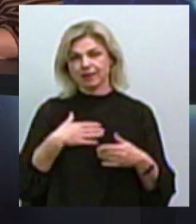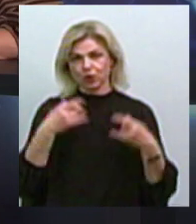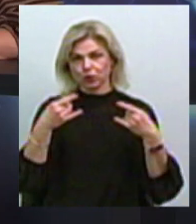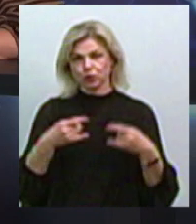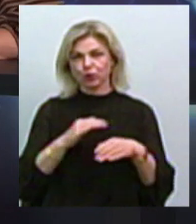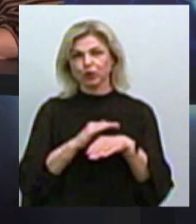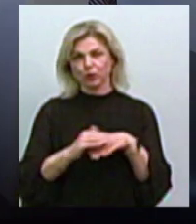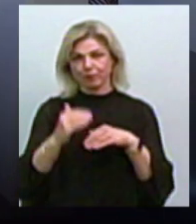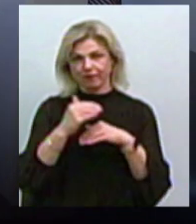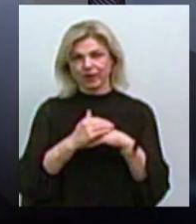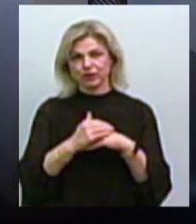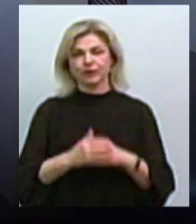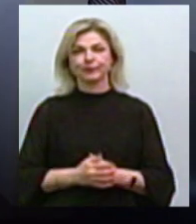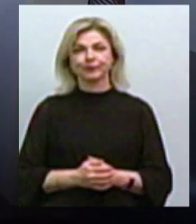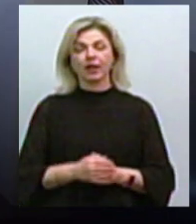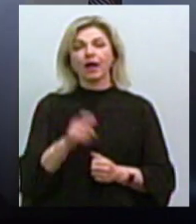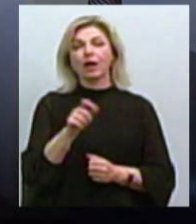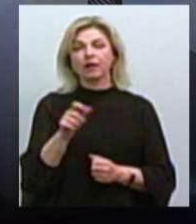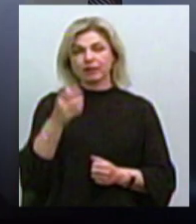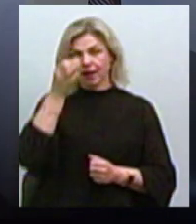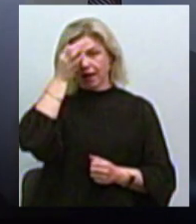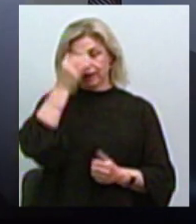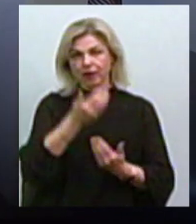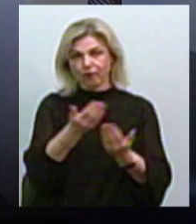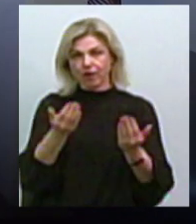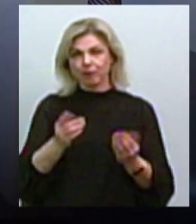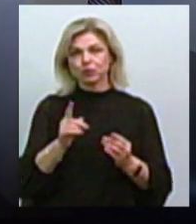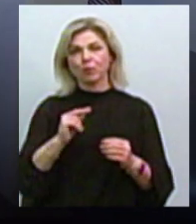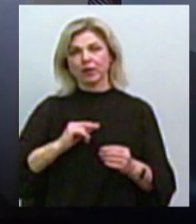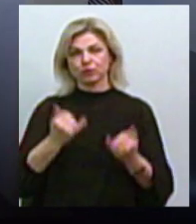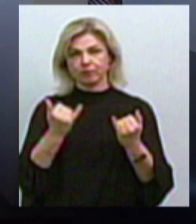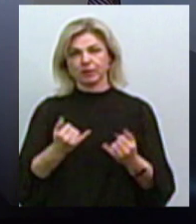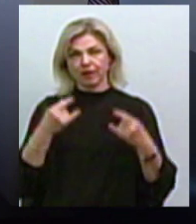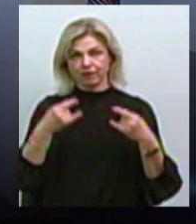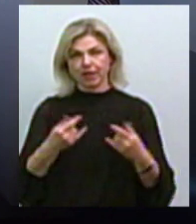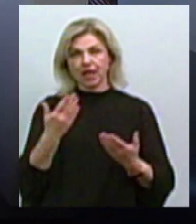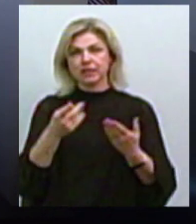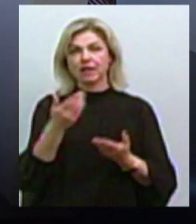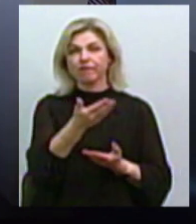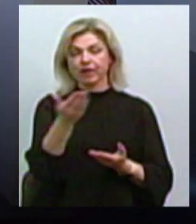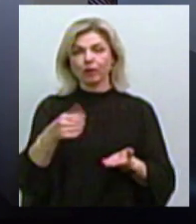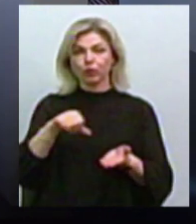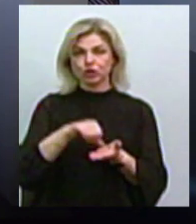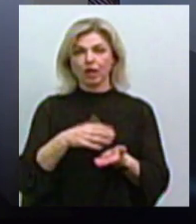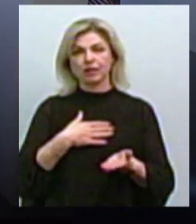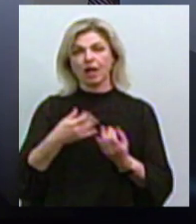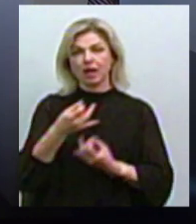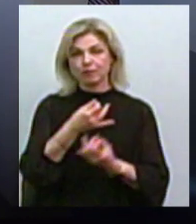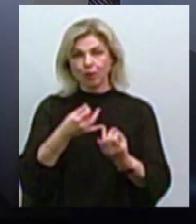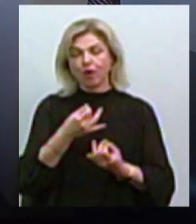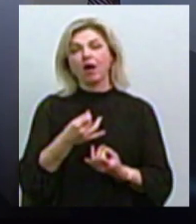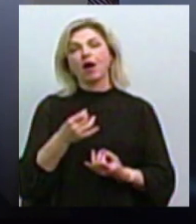вечір. Добрий вечір. Глядачам, я нагадую, що ми працюємо в прямому ефірі. Якщо ви долучитесь до нашої розмови, за